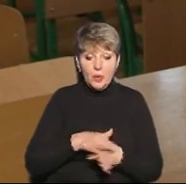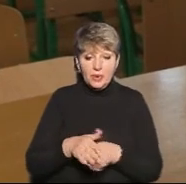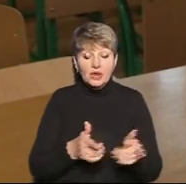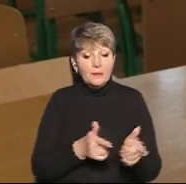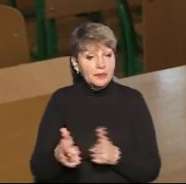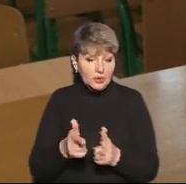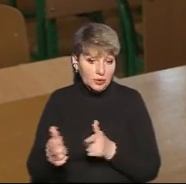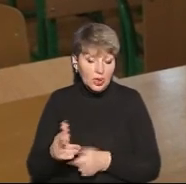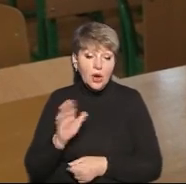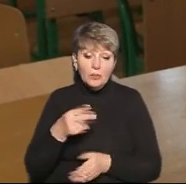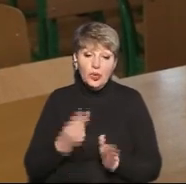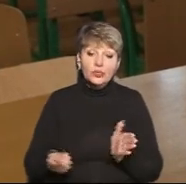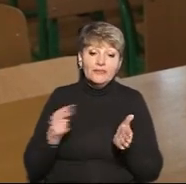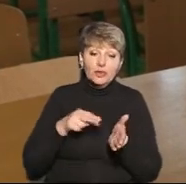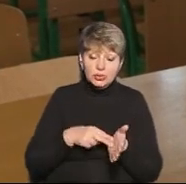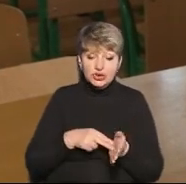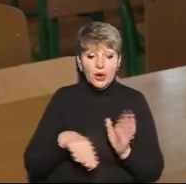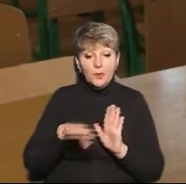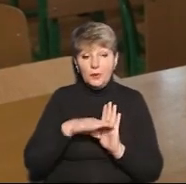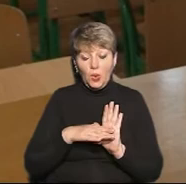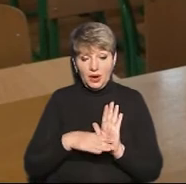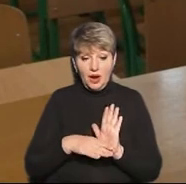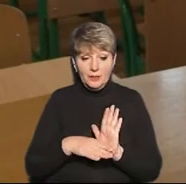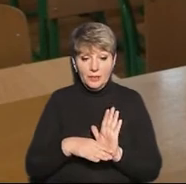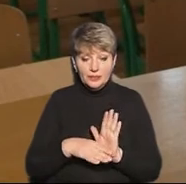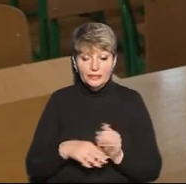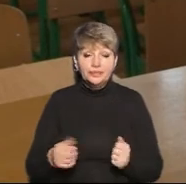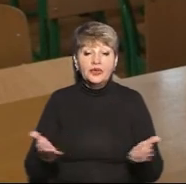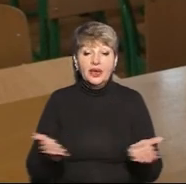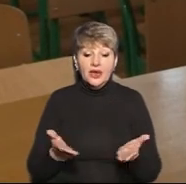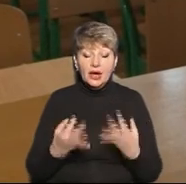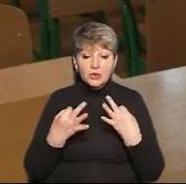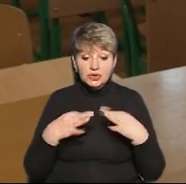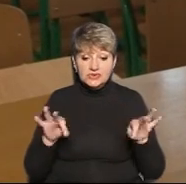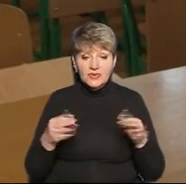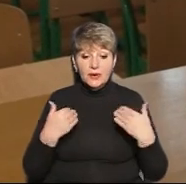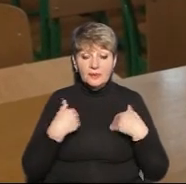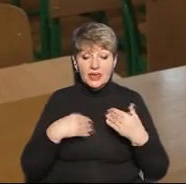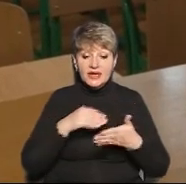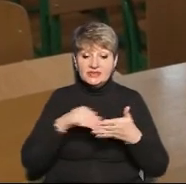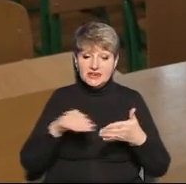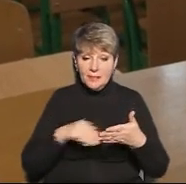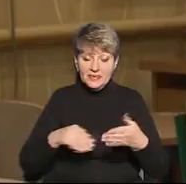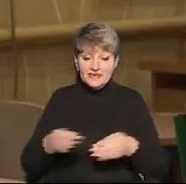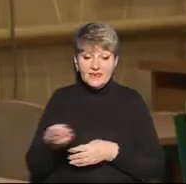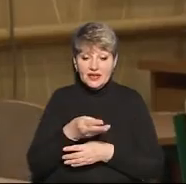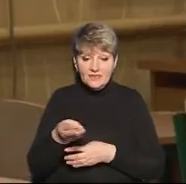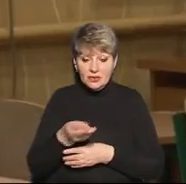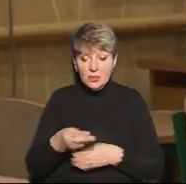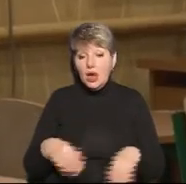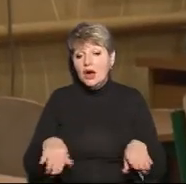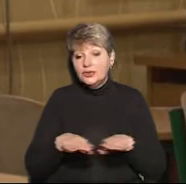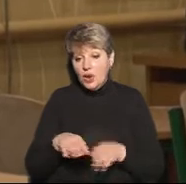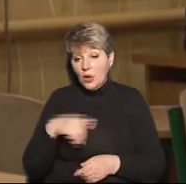приготовила. А потім включаю програму, яка дозволяє мені записувати відео. І так,